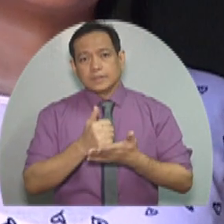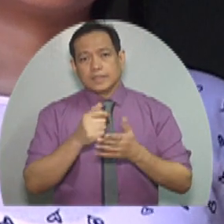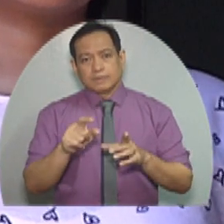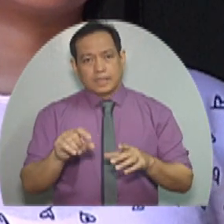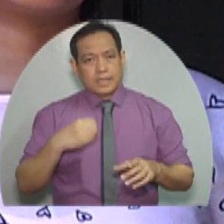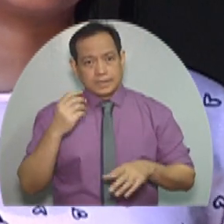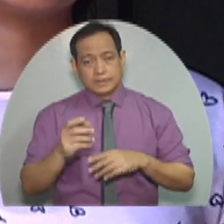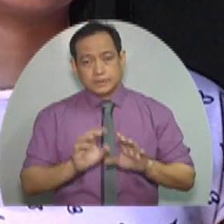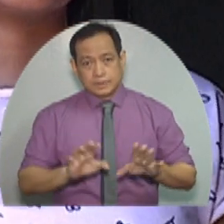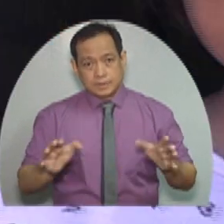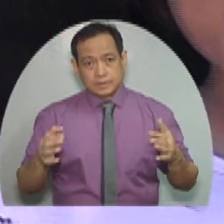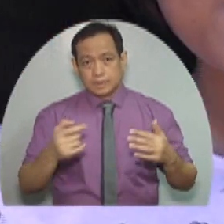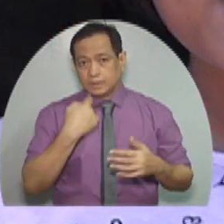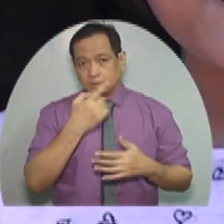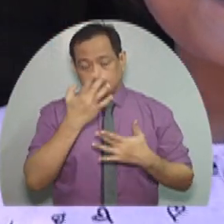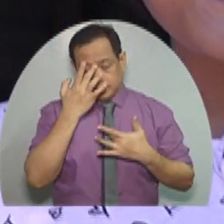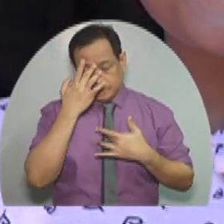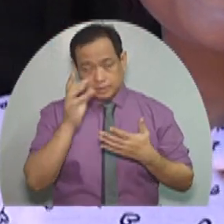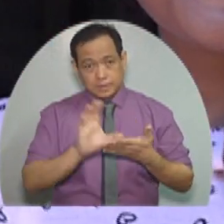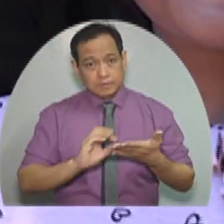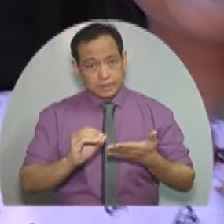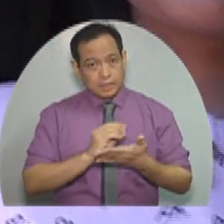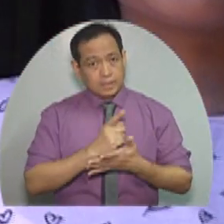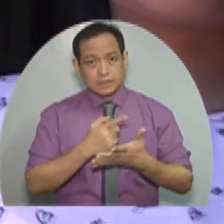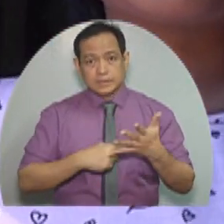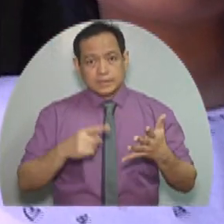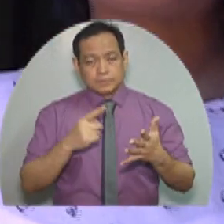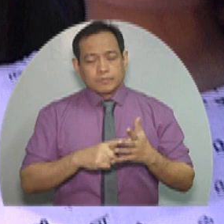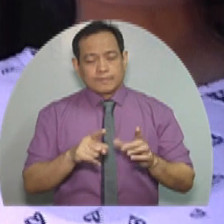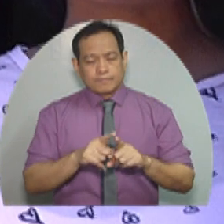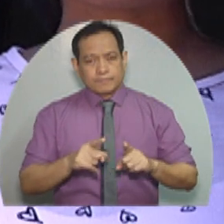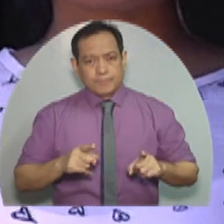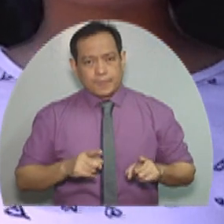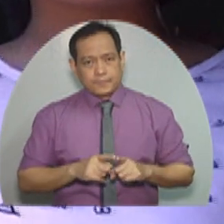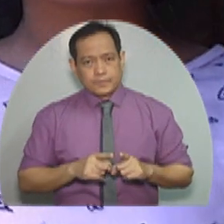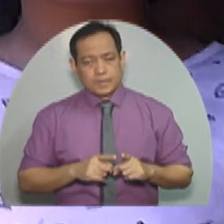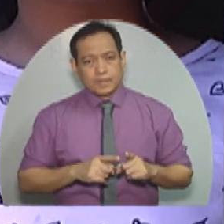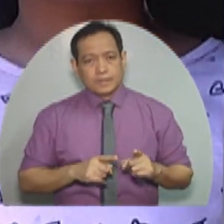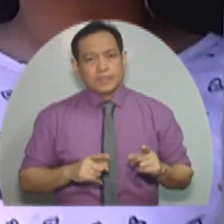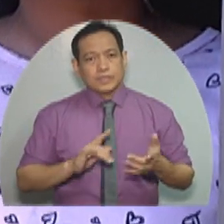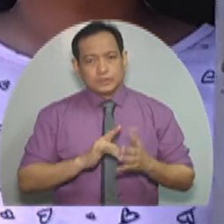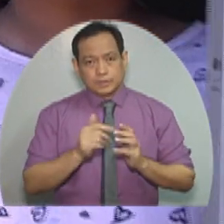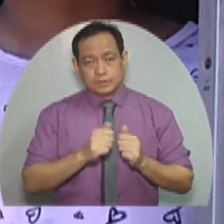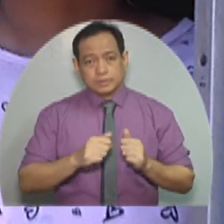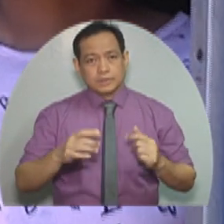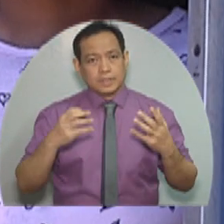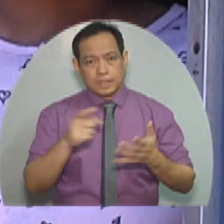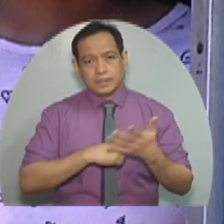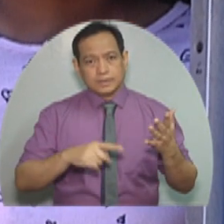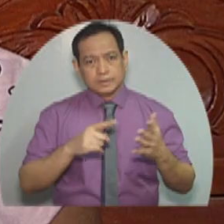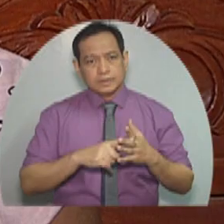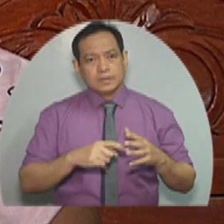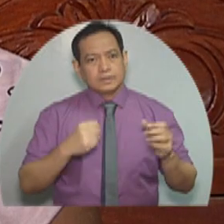matulungan na kagaya ko din nagkasakit ng leukemia, kahit ano pong cancer dyan. Tsaka sa mga kwan po may cancer po, laban lang